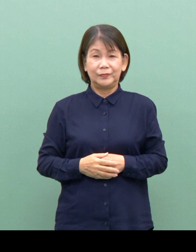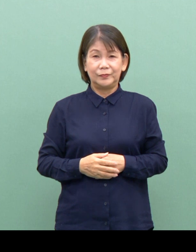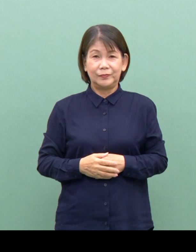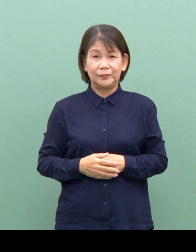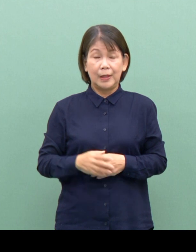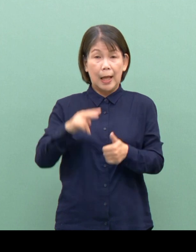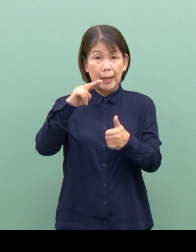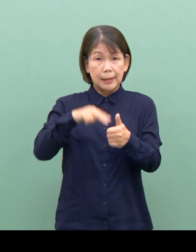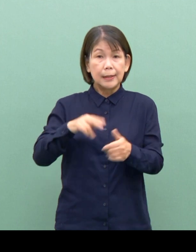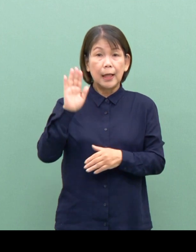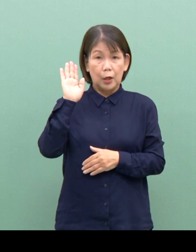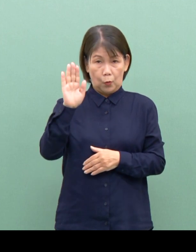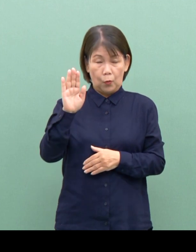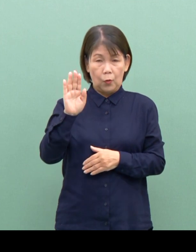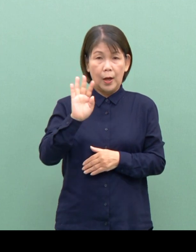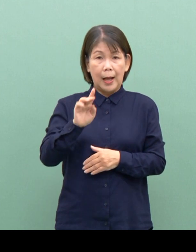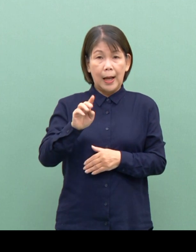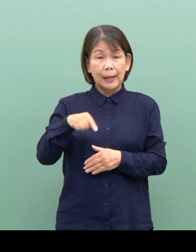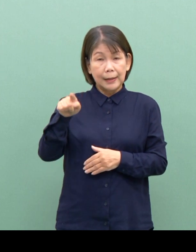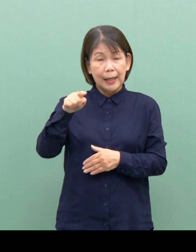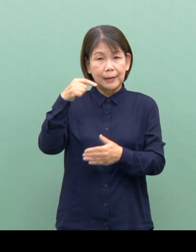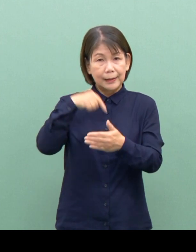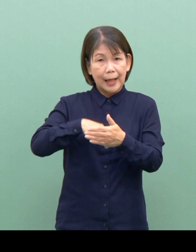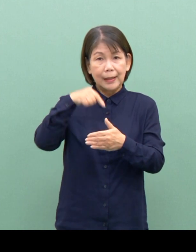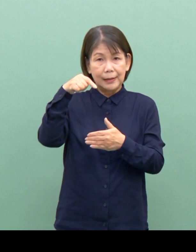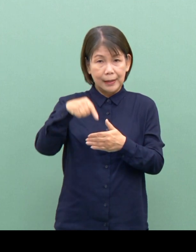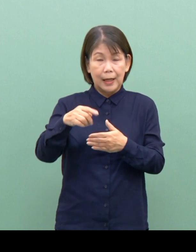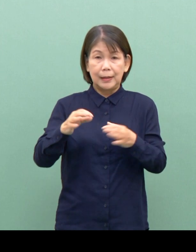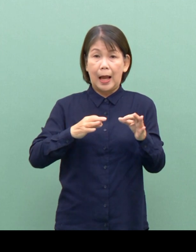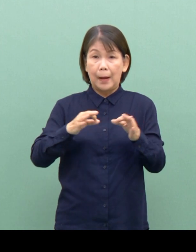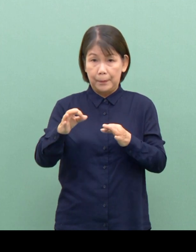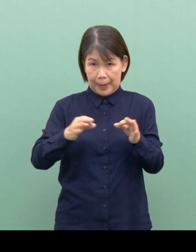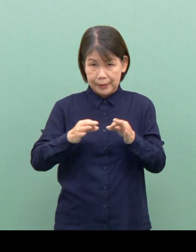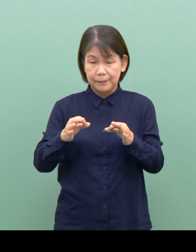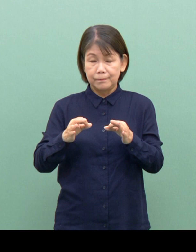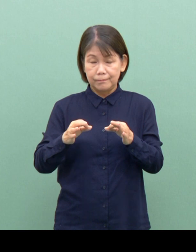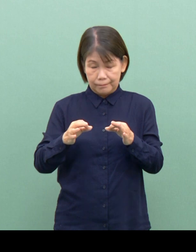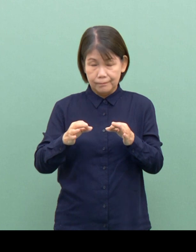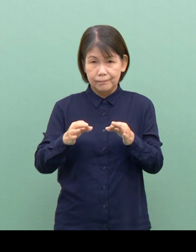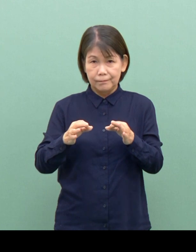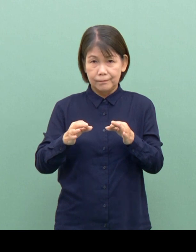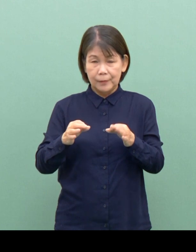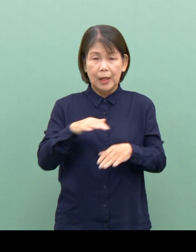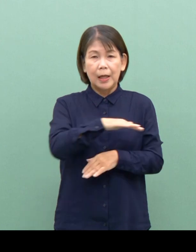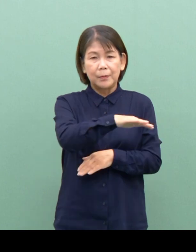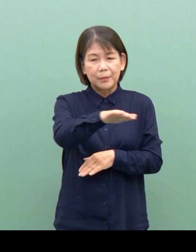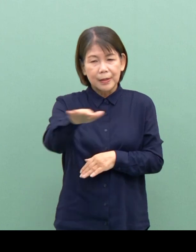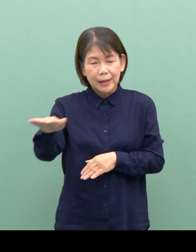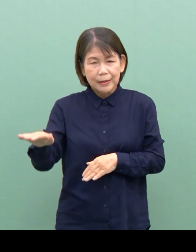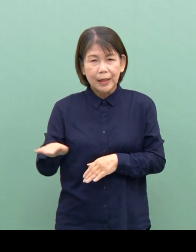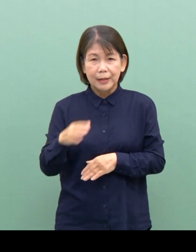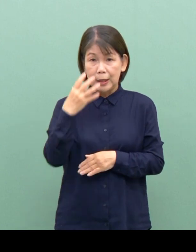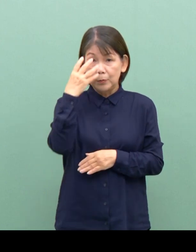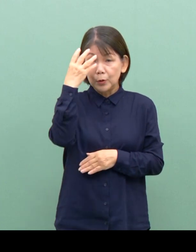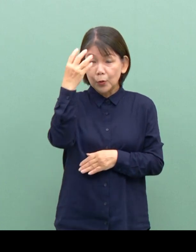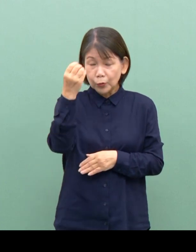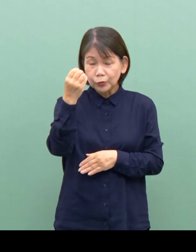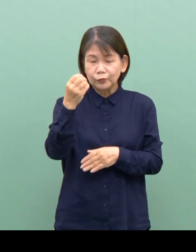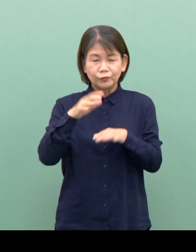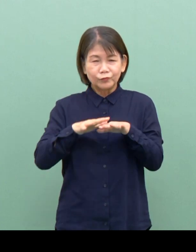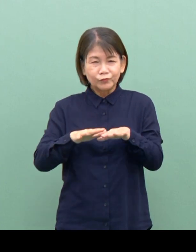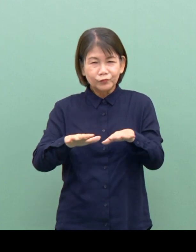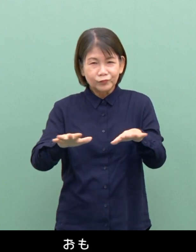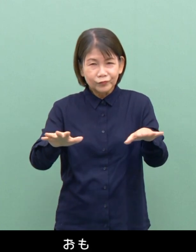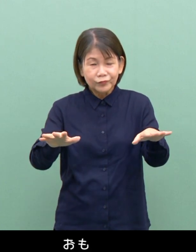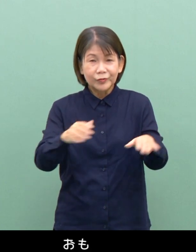長崎俵物に認定されると、県内外のアンテナショップなどで販売してもらえるので、より多くの方に松